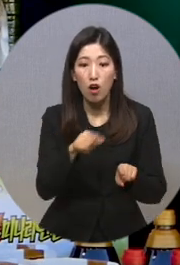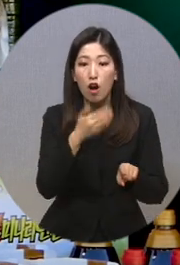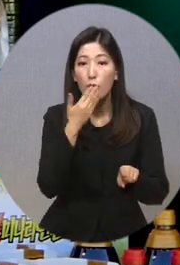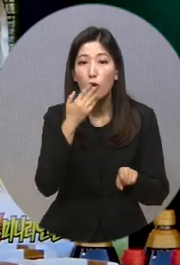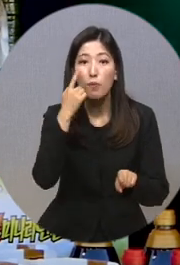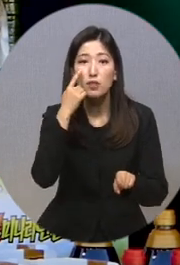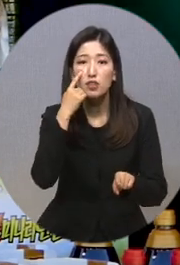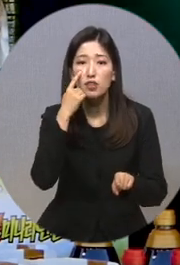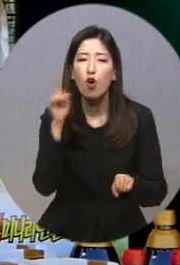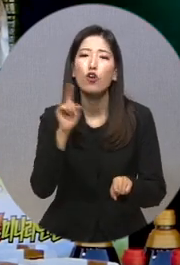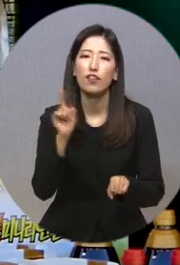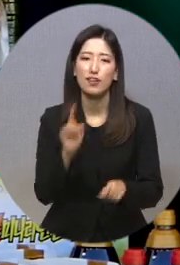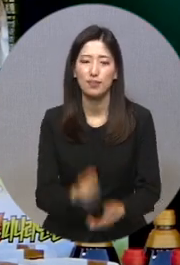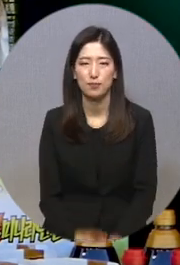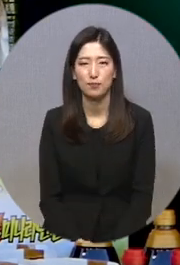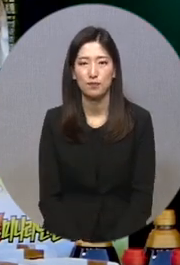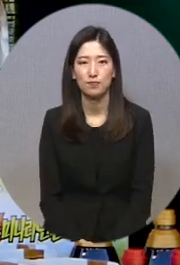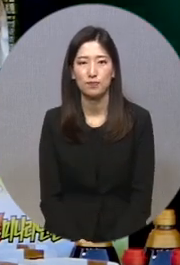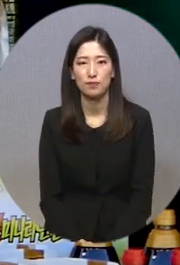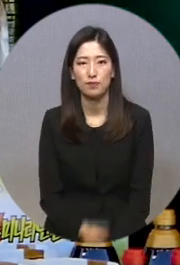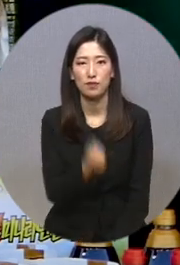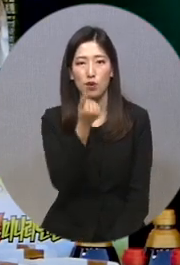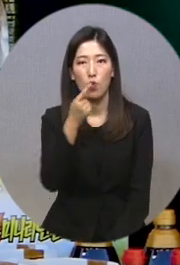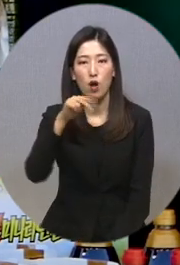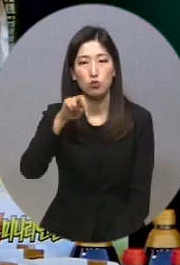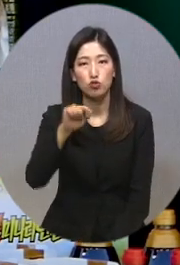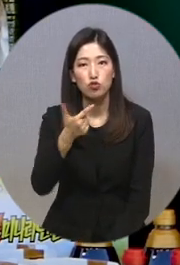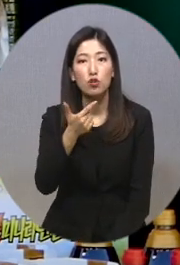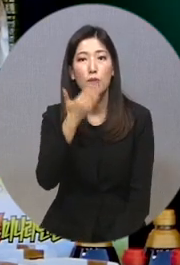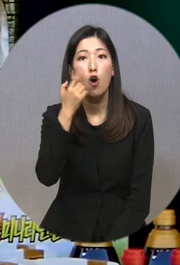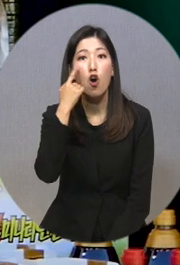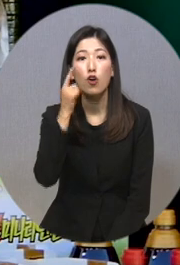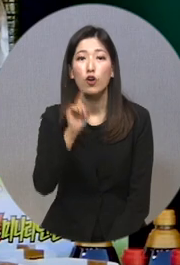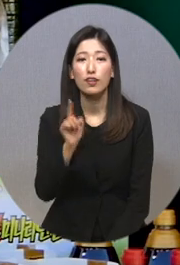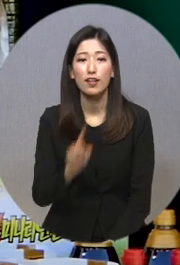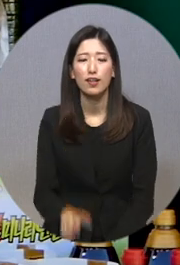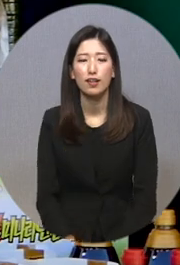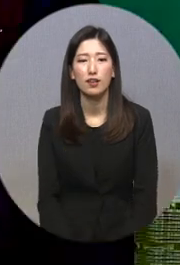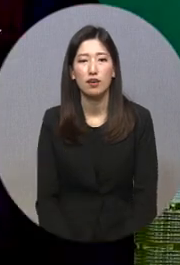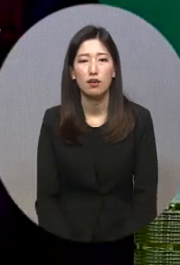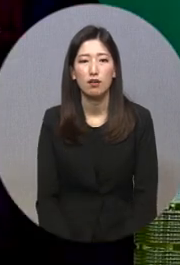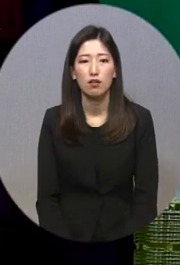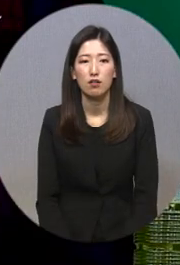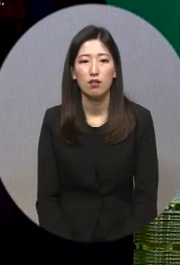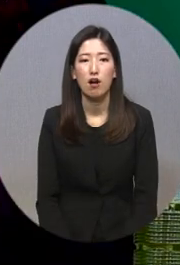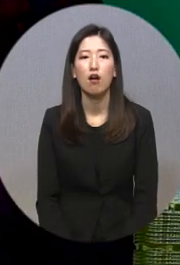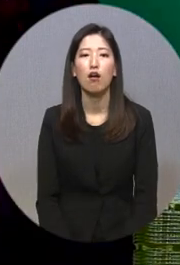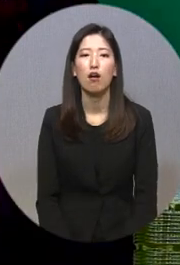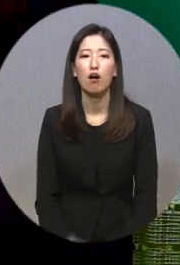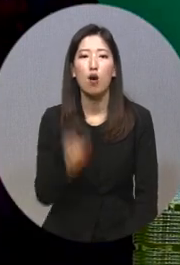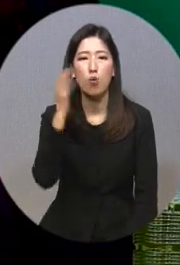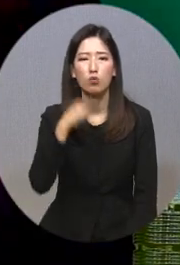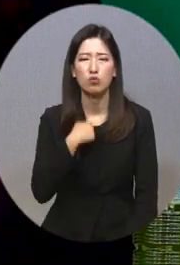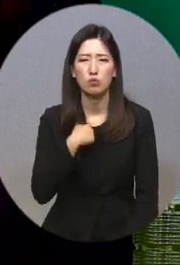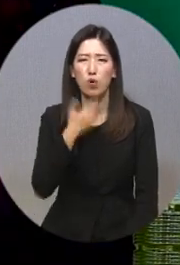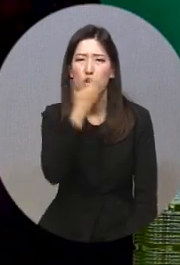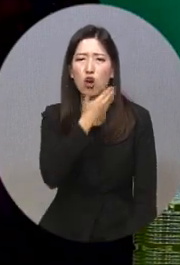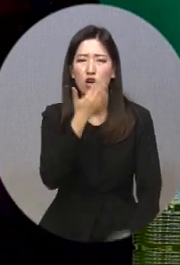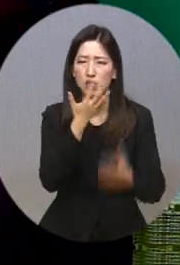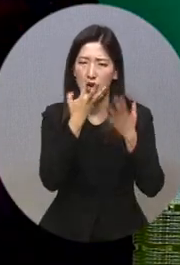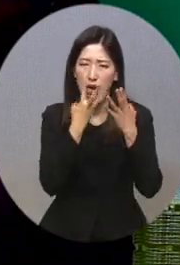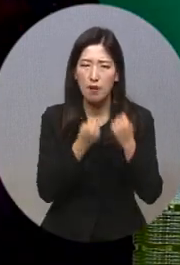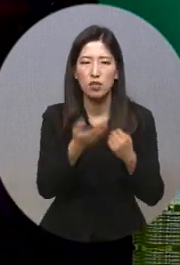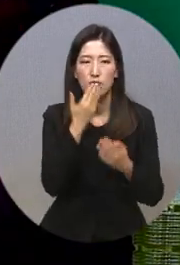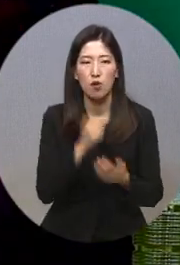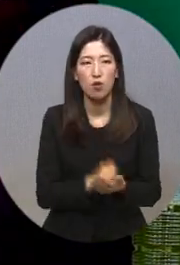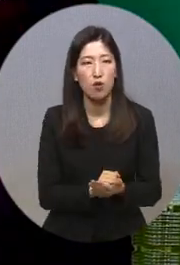잡숴보셨잖아요. 예. 어떠셨어요? 이 화순 먹거리. 지금 이렇게 느낀 게 뭐냐면은 제 처음 느낀 게 저 요즘 영양제 많이 먹잖아요. 아, 예 맞아요.